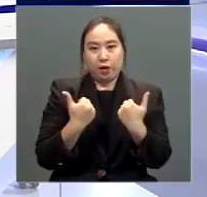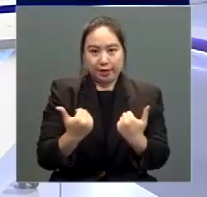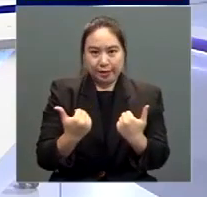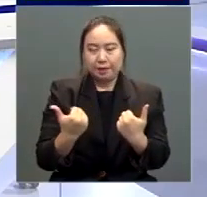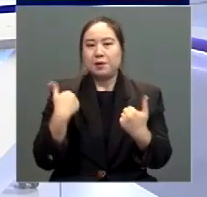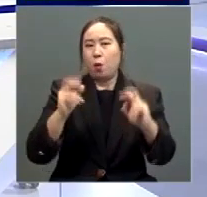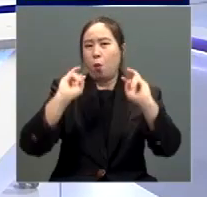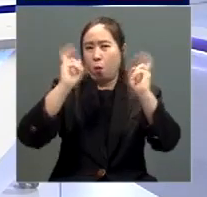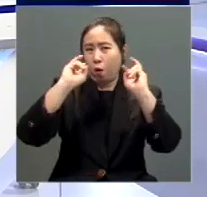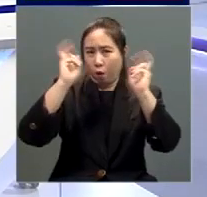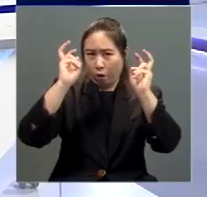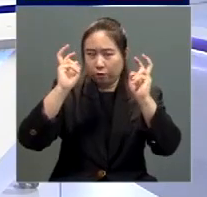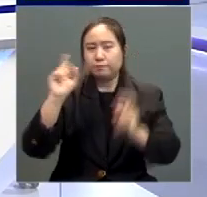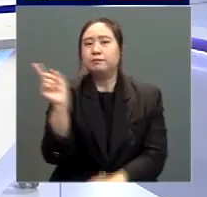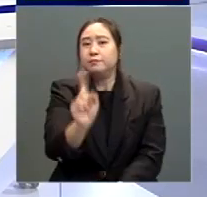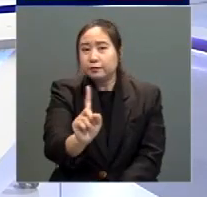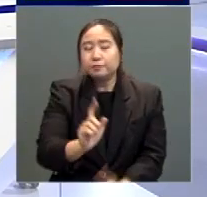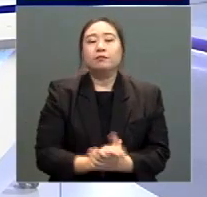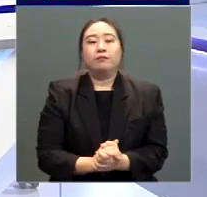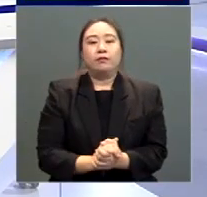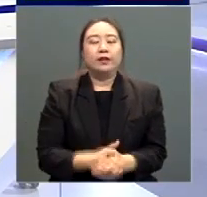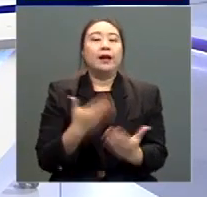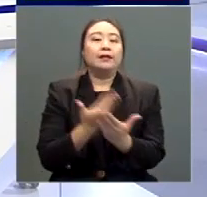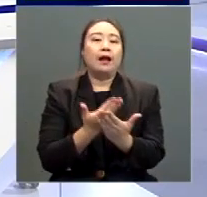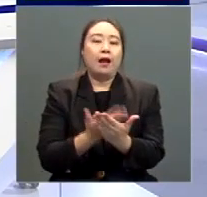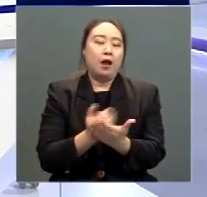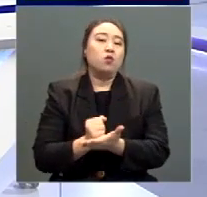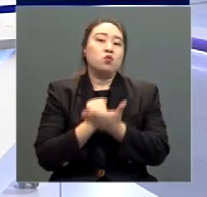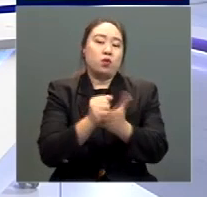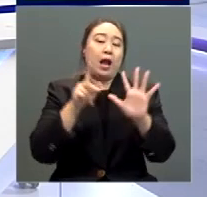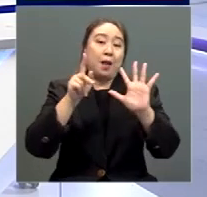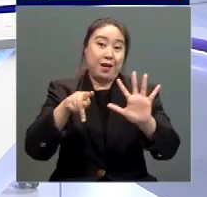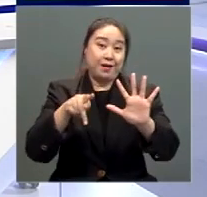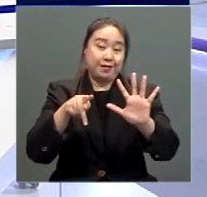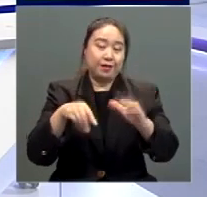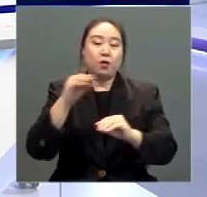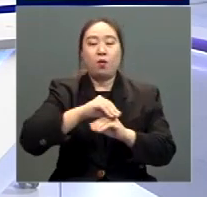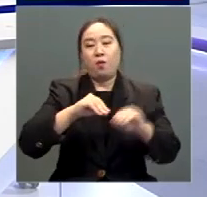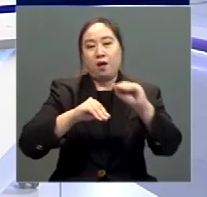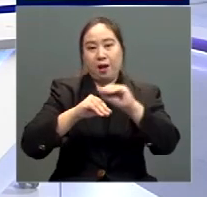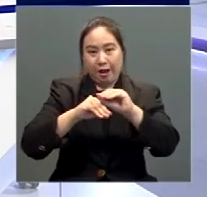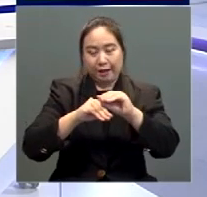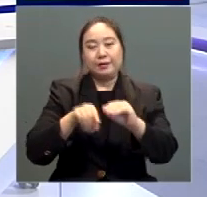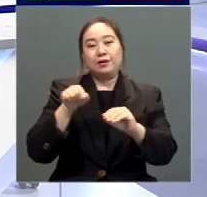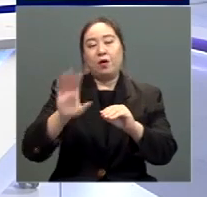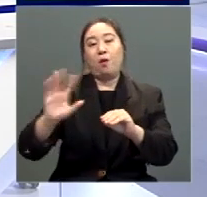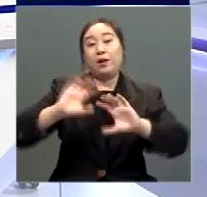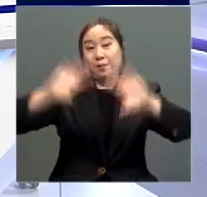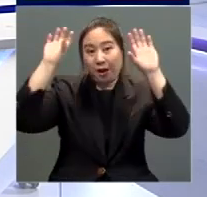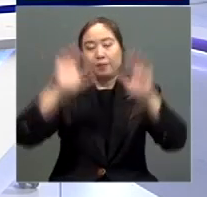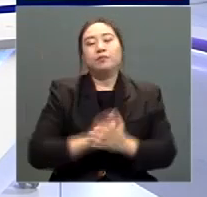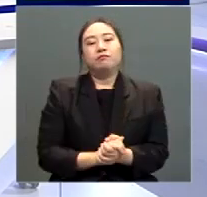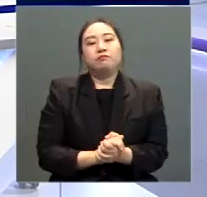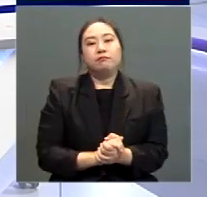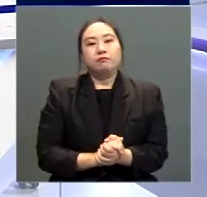หนึ่งประเด็นที่ไม่พูดถึงไม่ได้นั่นก็คือเรื่องของการรับเงินช่วยเหลือเยียวยา 5,000 บาทในโครงการเราไม่ทิ้งกันนะคะต้องบอกว่าอย่